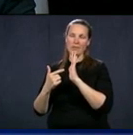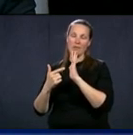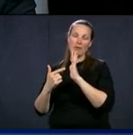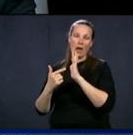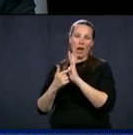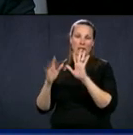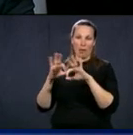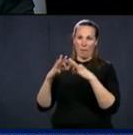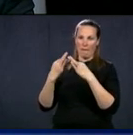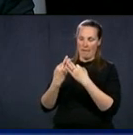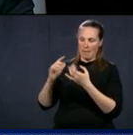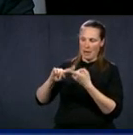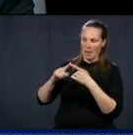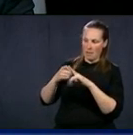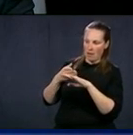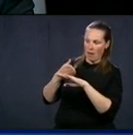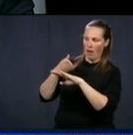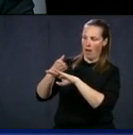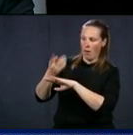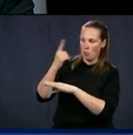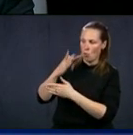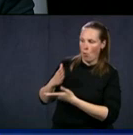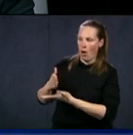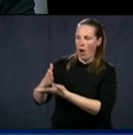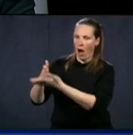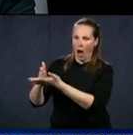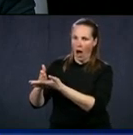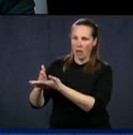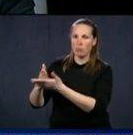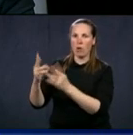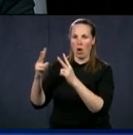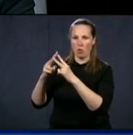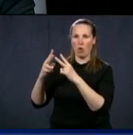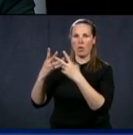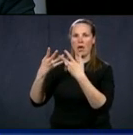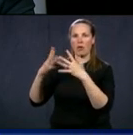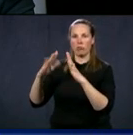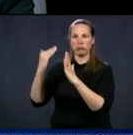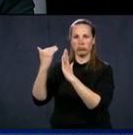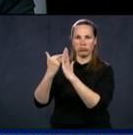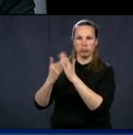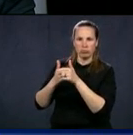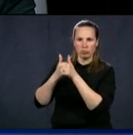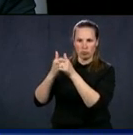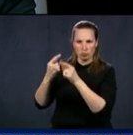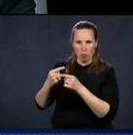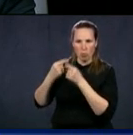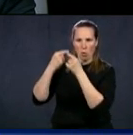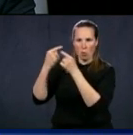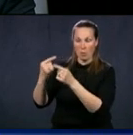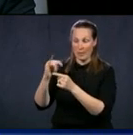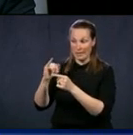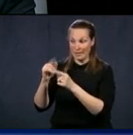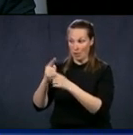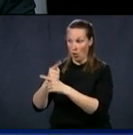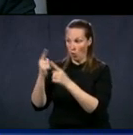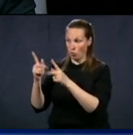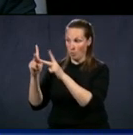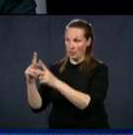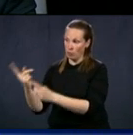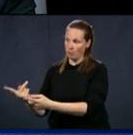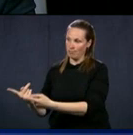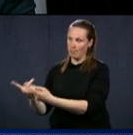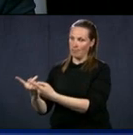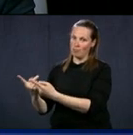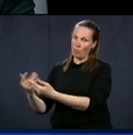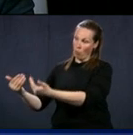aidant est consentement éclairé. Mais dans les zones froides, si jamais il y a des tests qui sont demandés pour les personnes, ça va être fait de